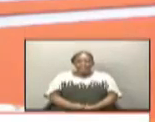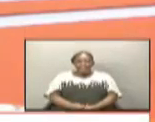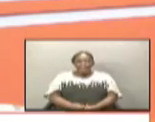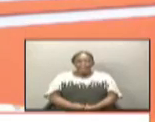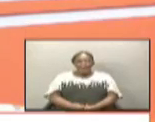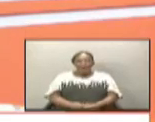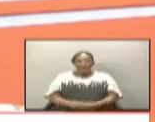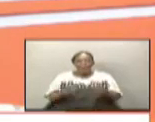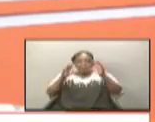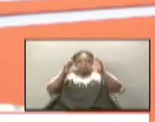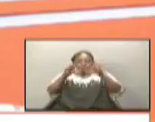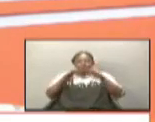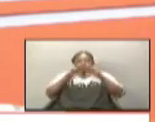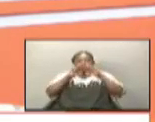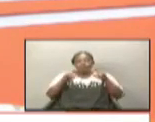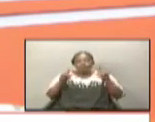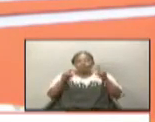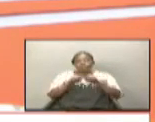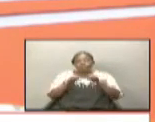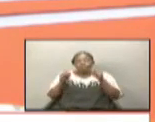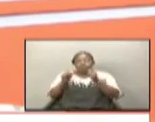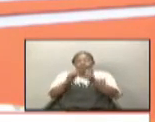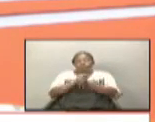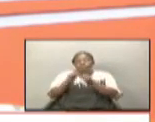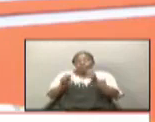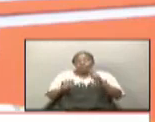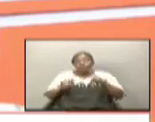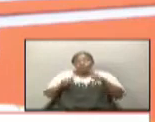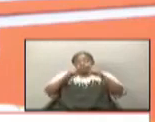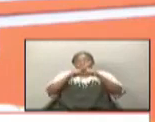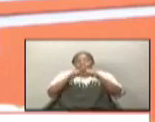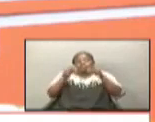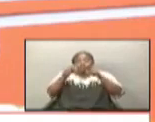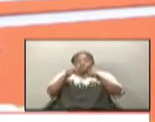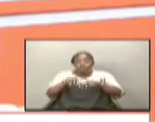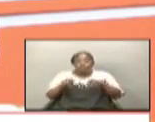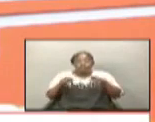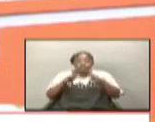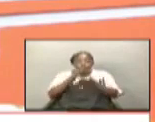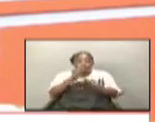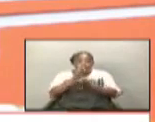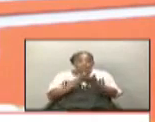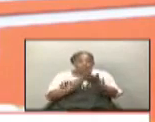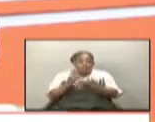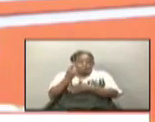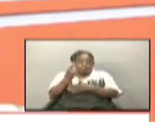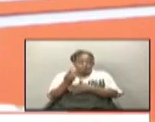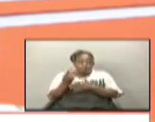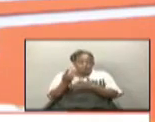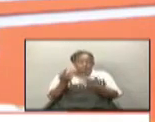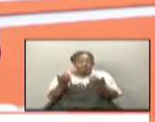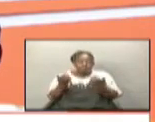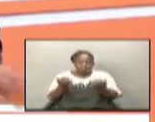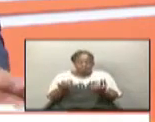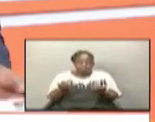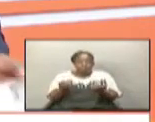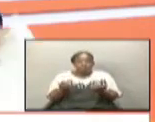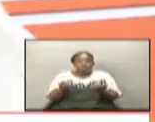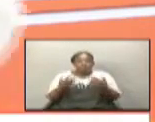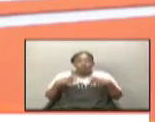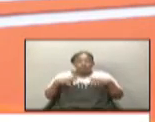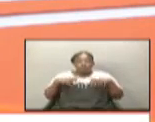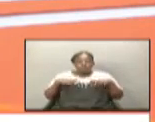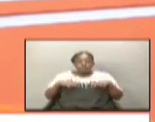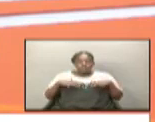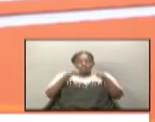Balugera nti enkuba ya mikisa nga tesudde tenti. Bwe bitundu bwe bitambudde munaffe ekitundu ekisoka bwe tukitambuza. Ngenda